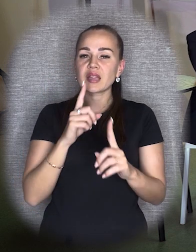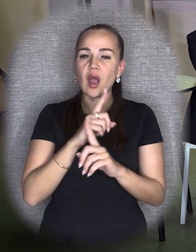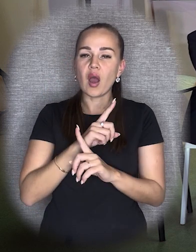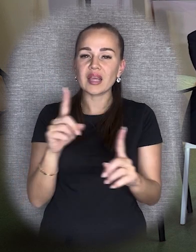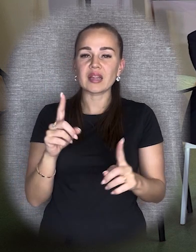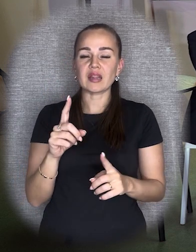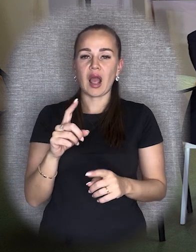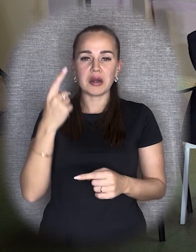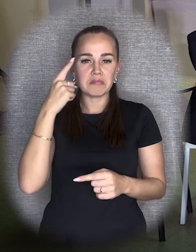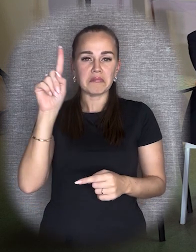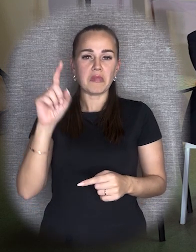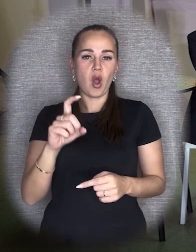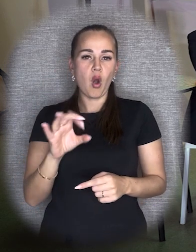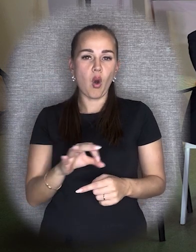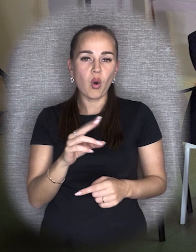ходы и